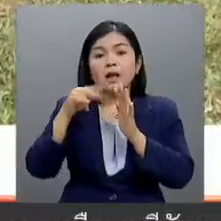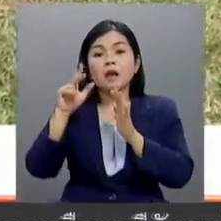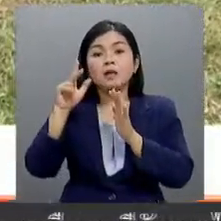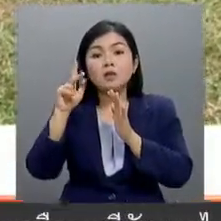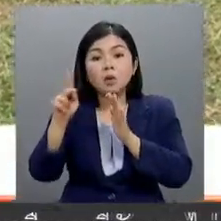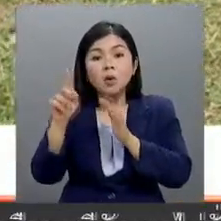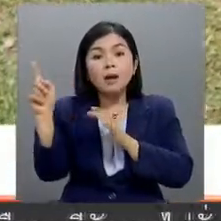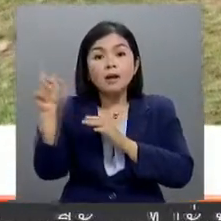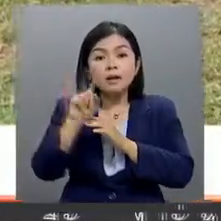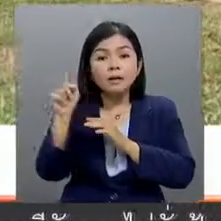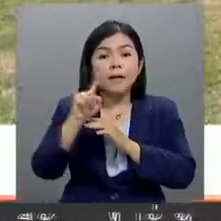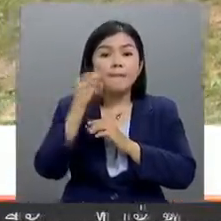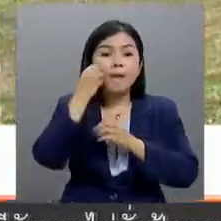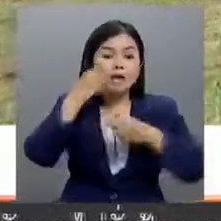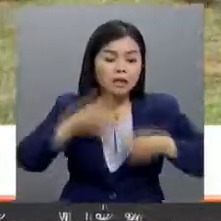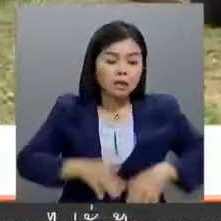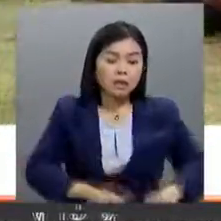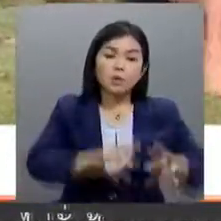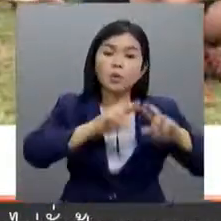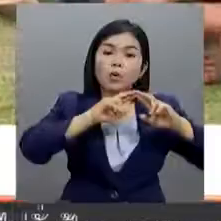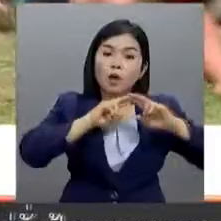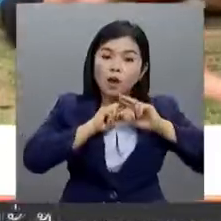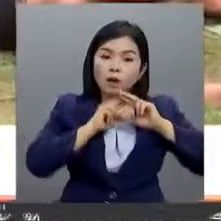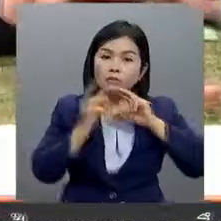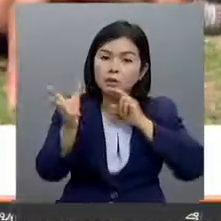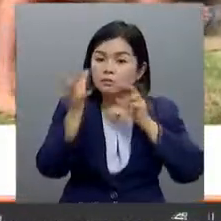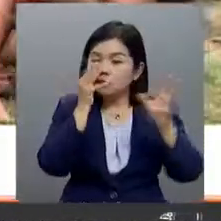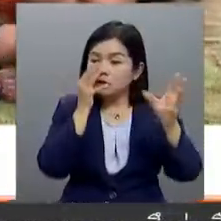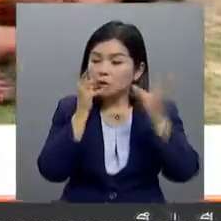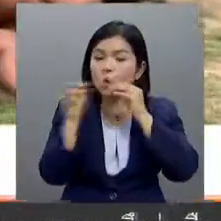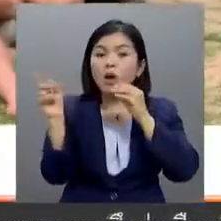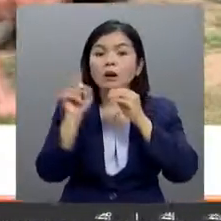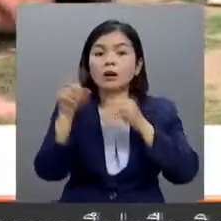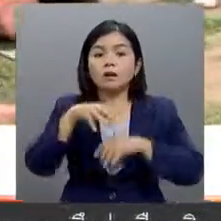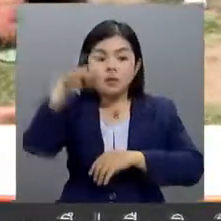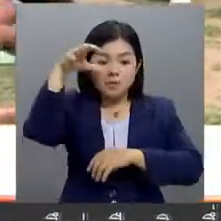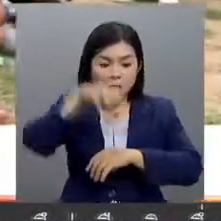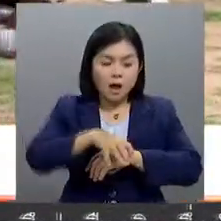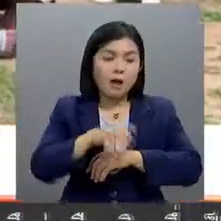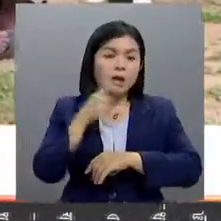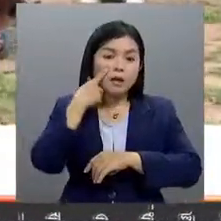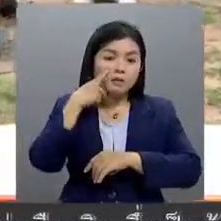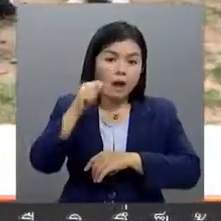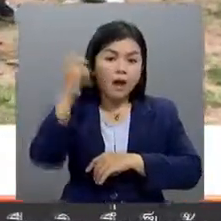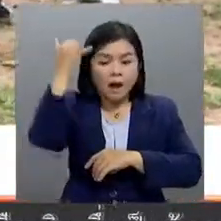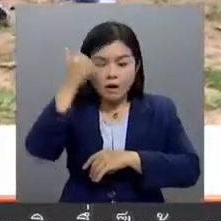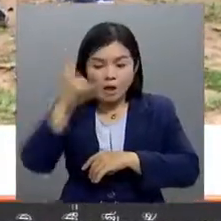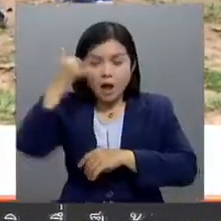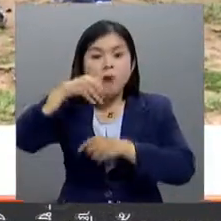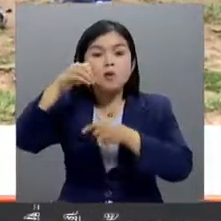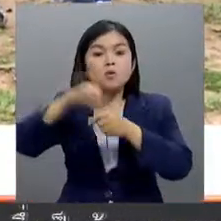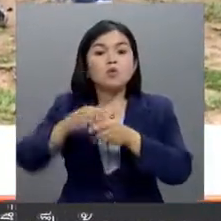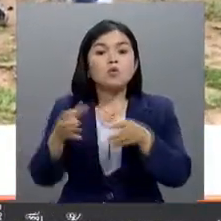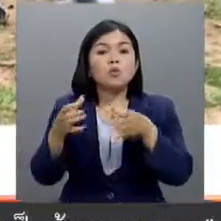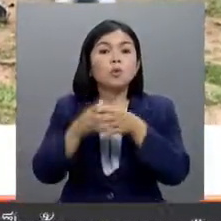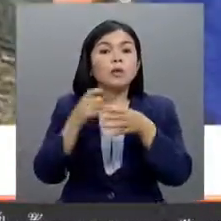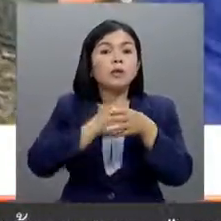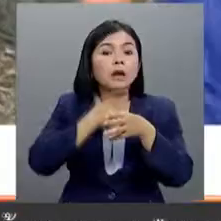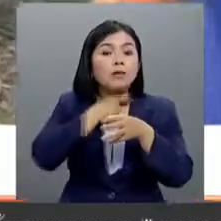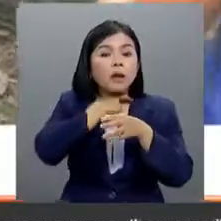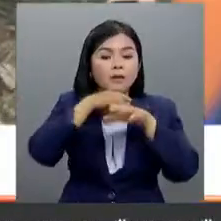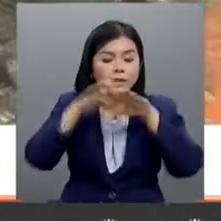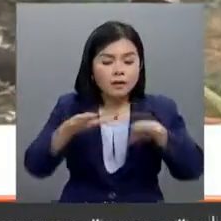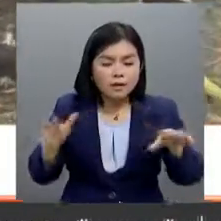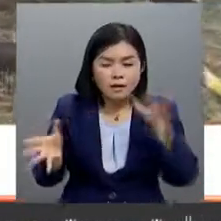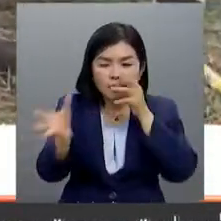ครั้งซึ่งเป็นต้นกำเนิดและสถานที่ตั้งของบรรพบุรุษชาวลีผาเพื่อให้เด็กๆได้เรียนรู้และเข้าใจในวัฒนธร